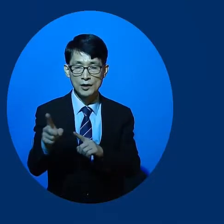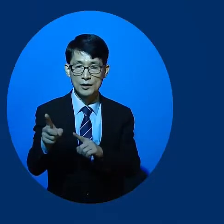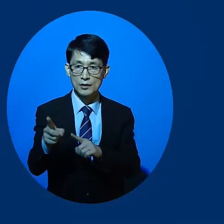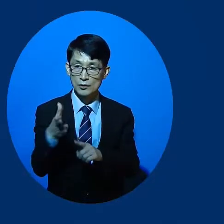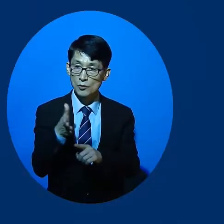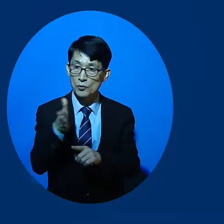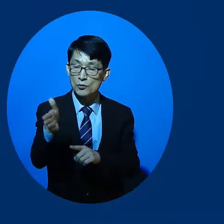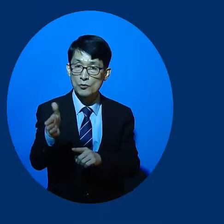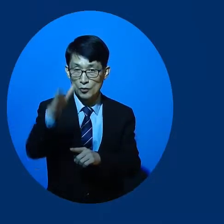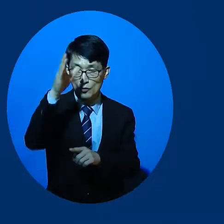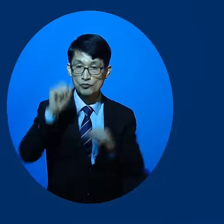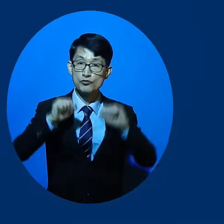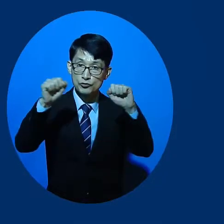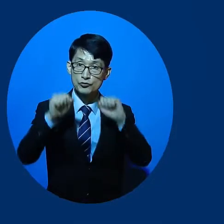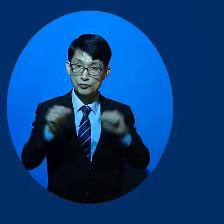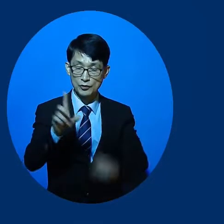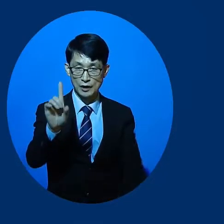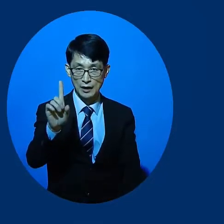스포츠 지도사 자격증을